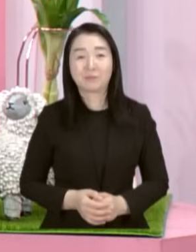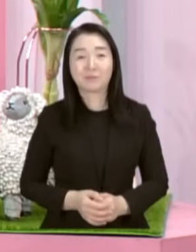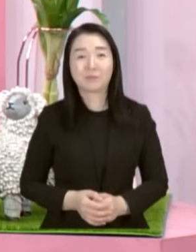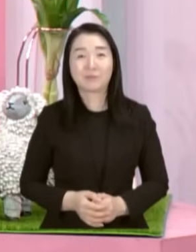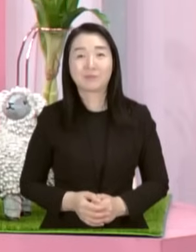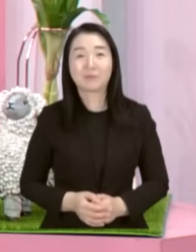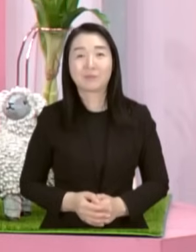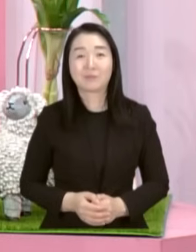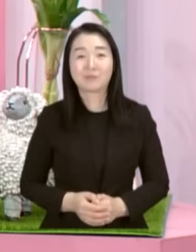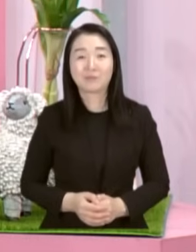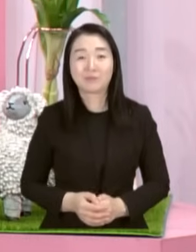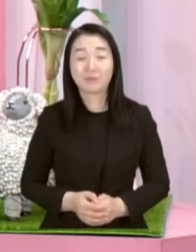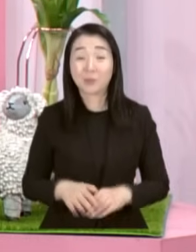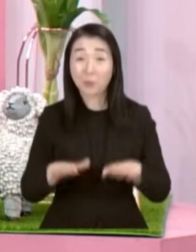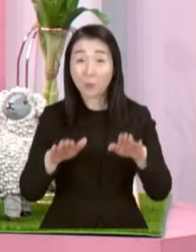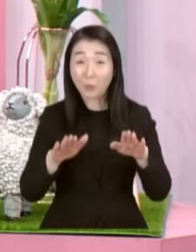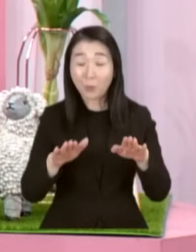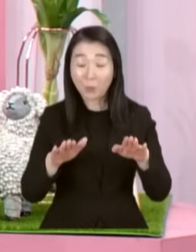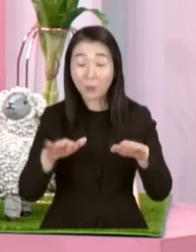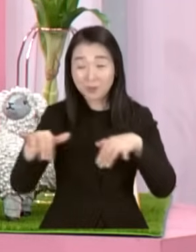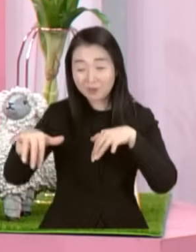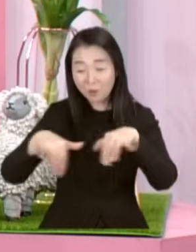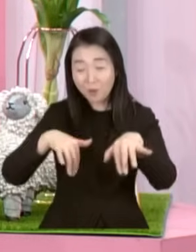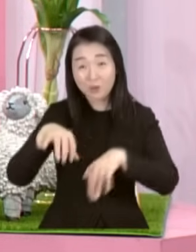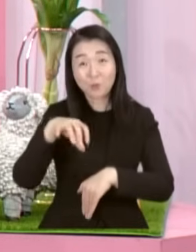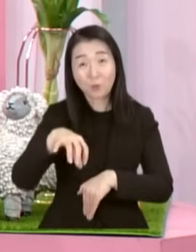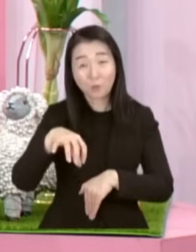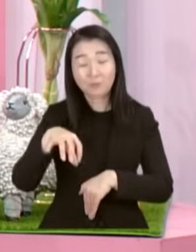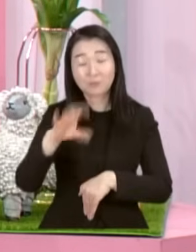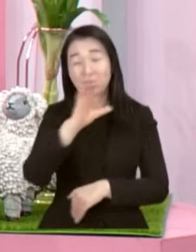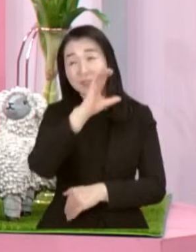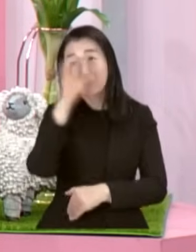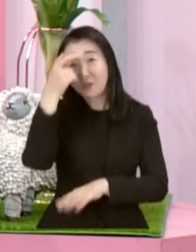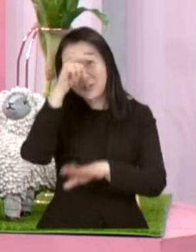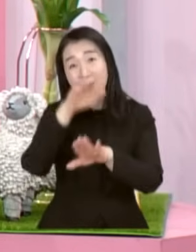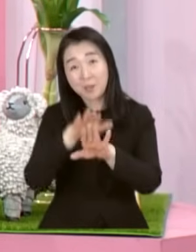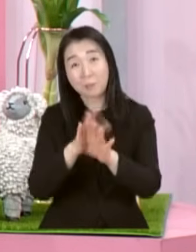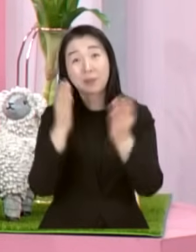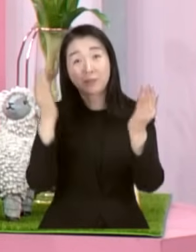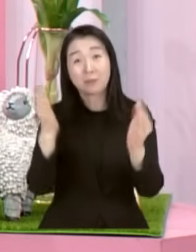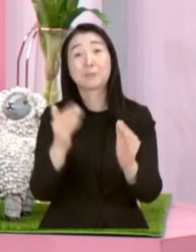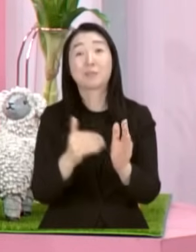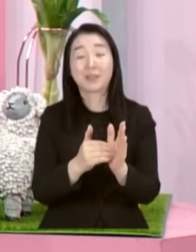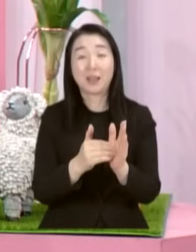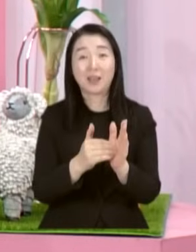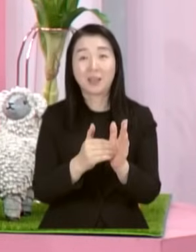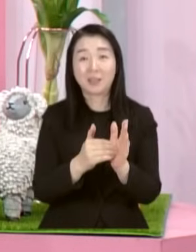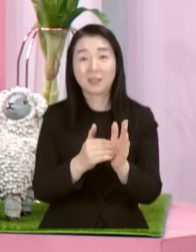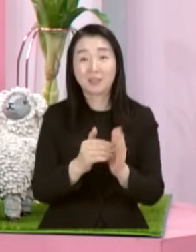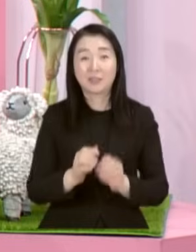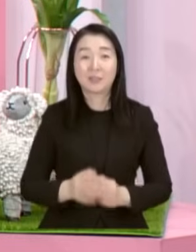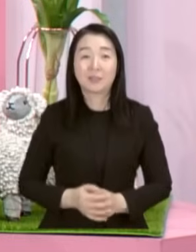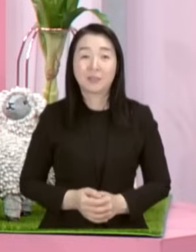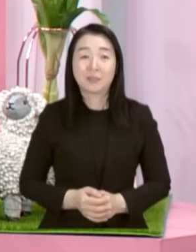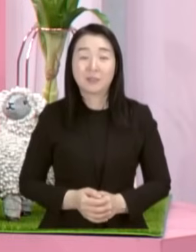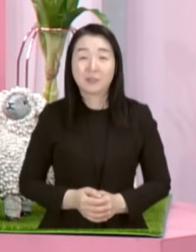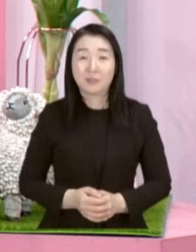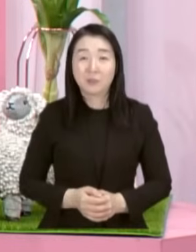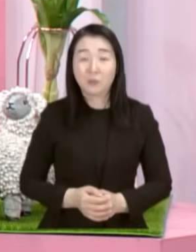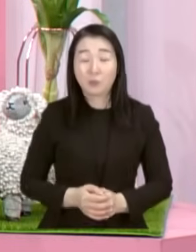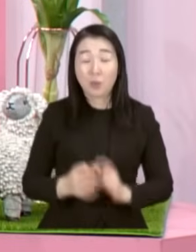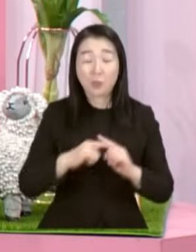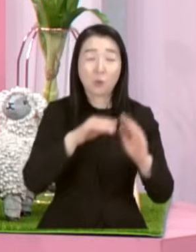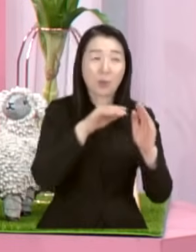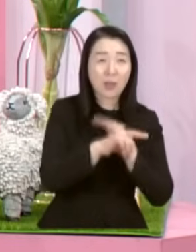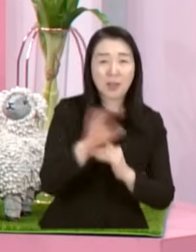바로 오늘도 거리에서 성탄 예배를 드렸어요. 예배당 성당 다. 문턱이 높다고 여기는